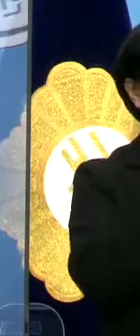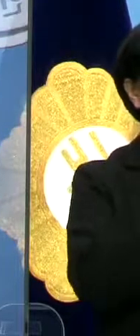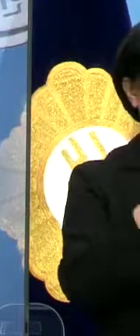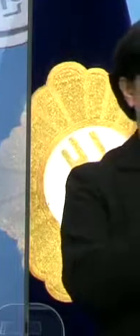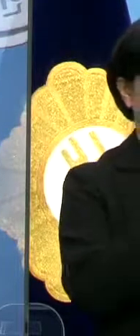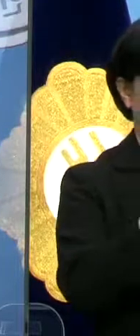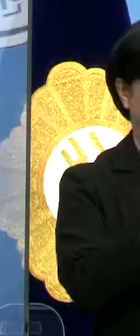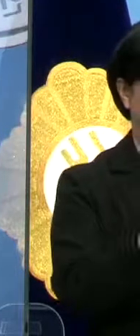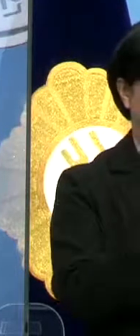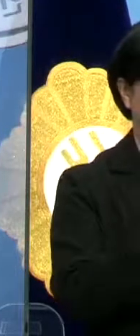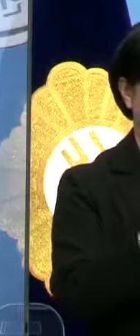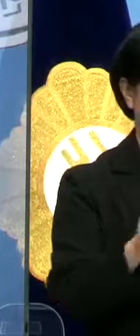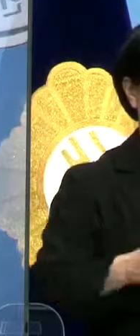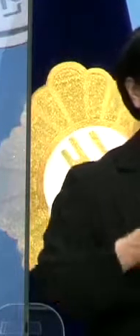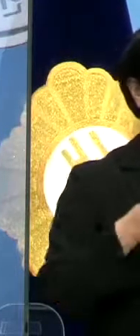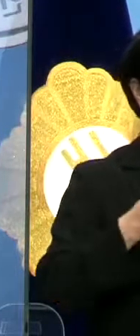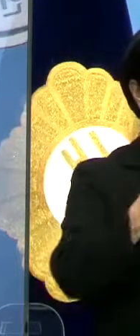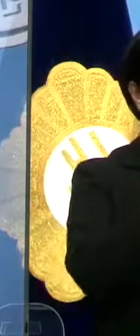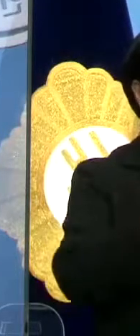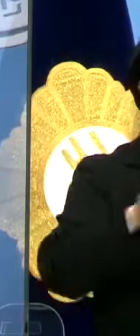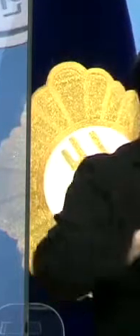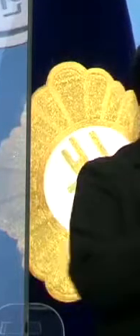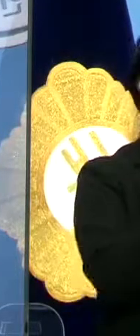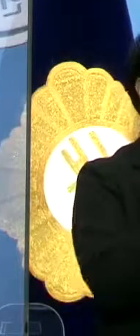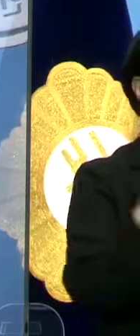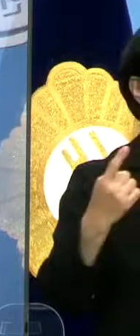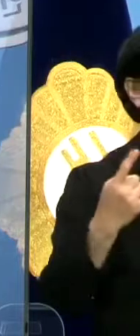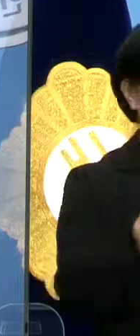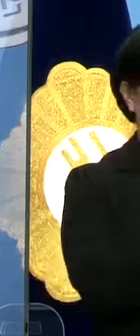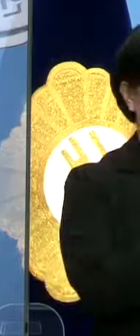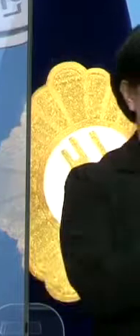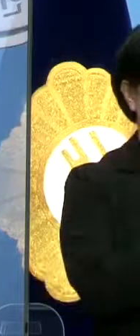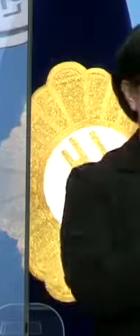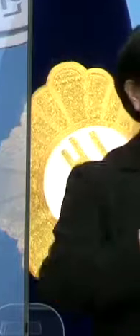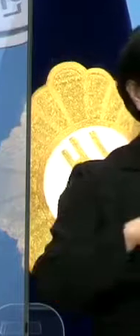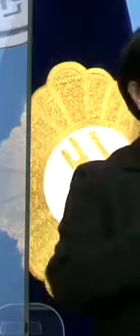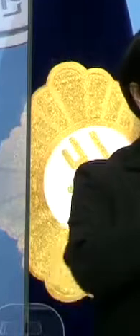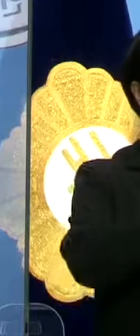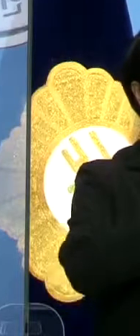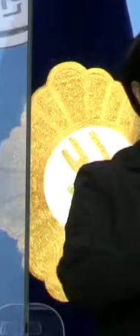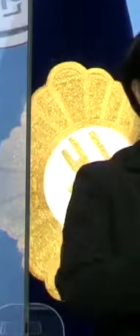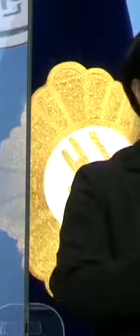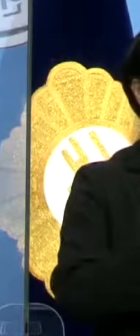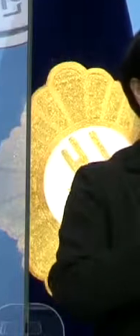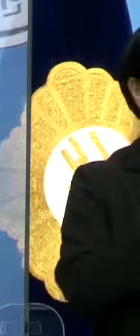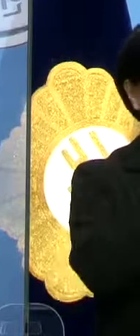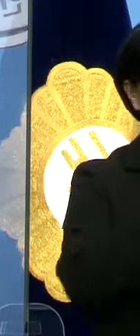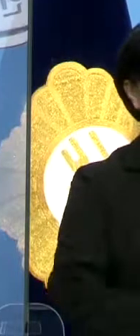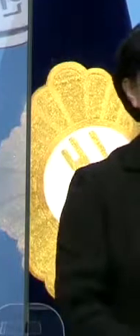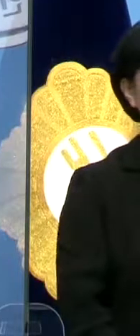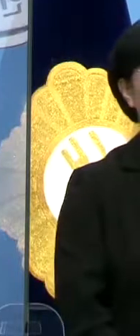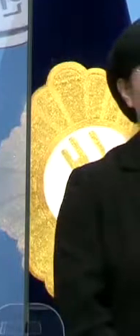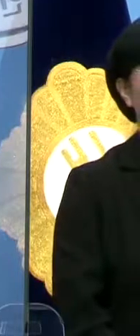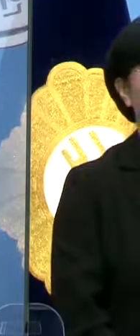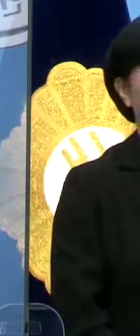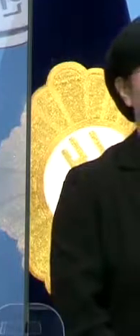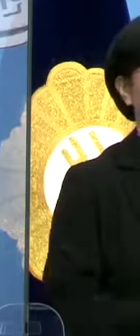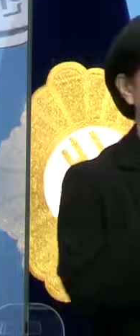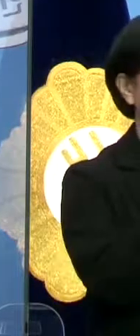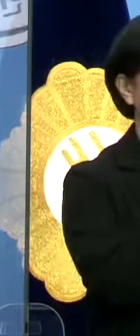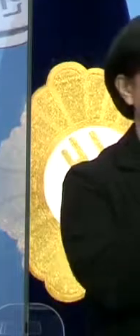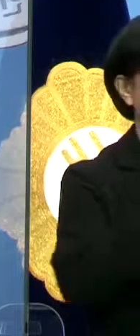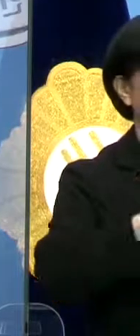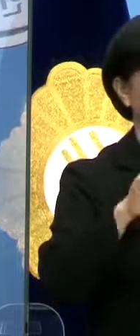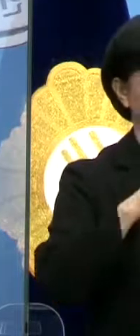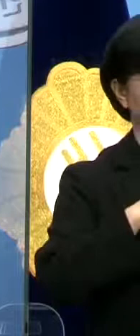당원을 개정해서 까지 다시금 후보를 내겠다는 결의를 밝히고 있습니다 책임지지 않는